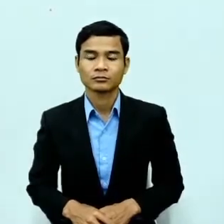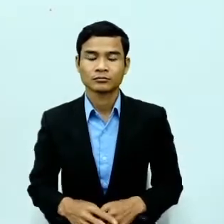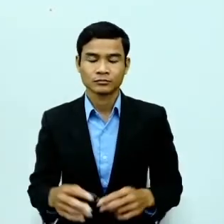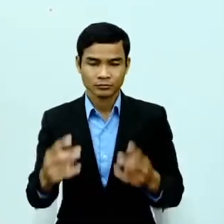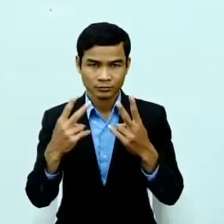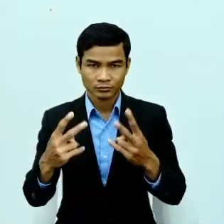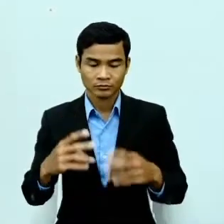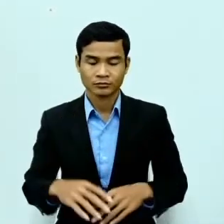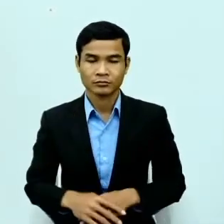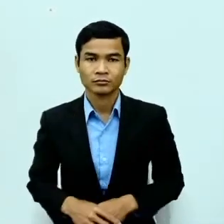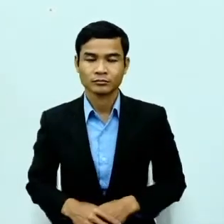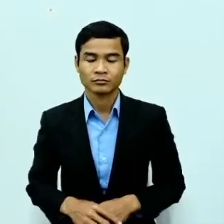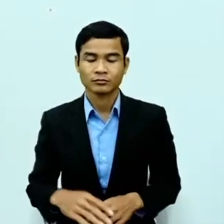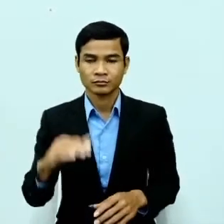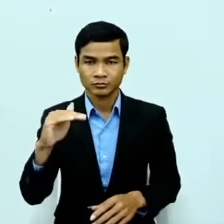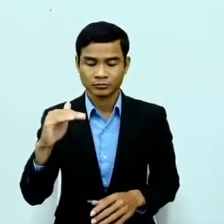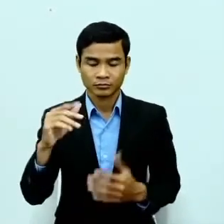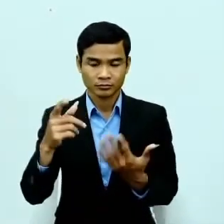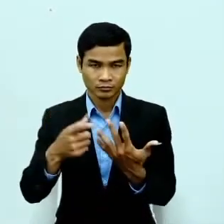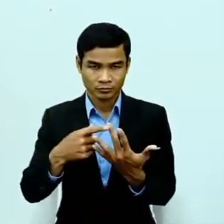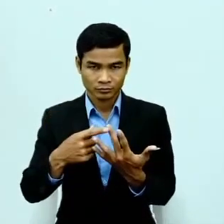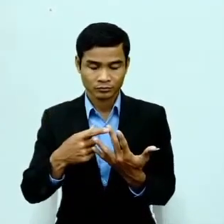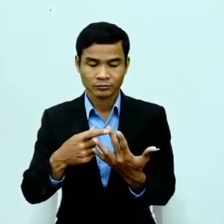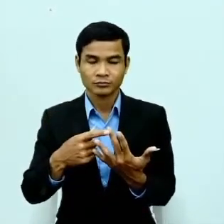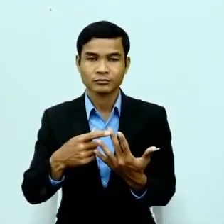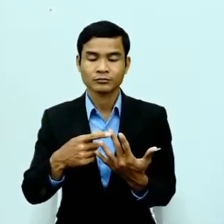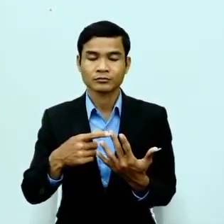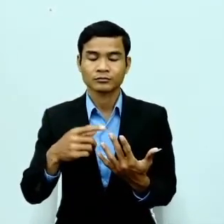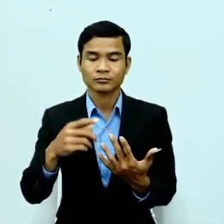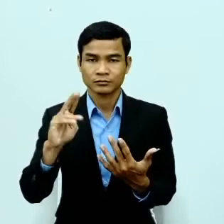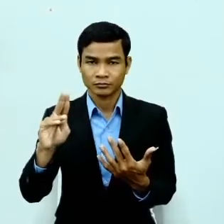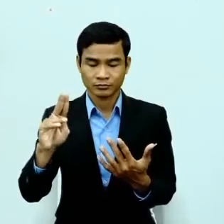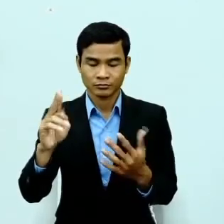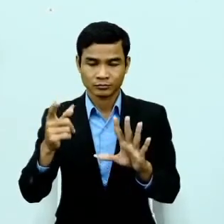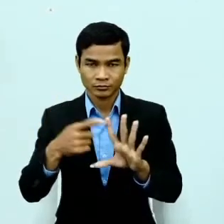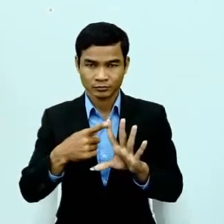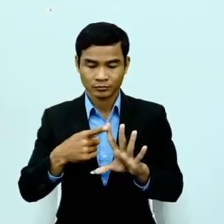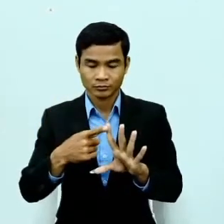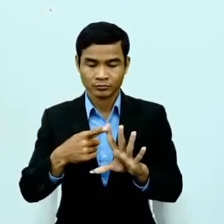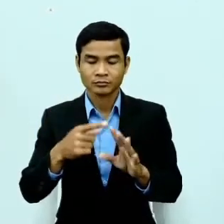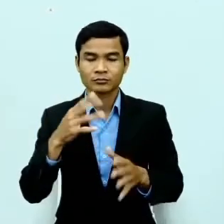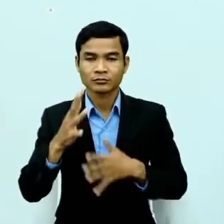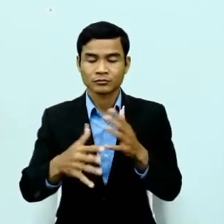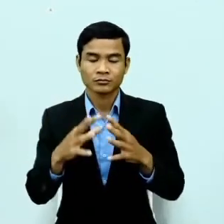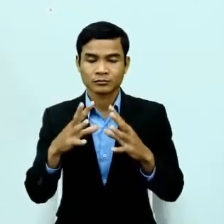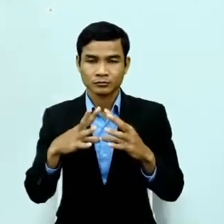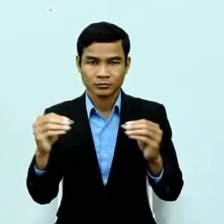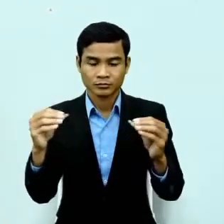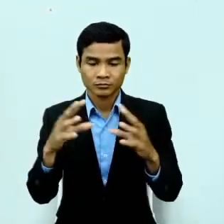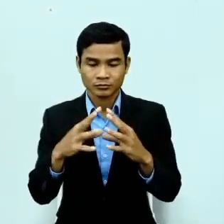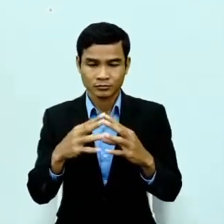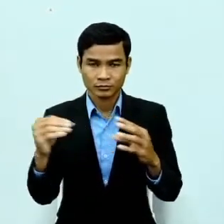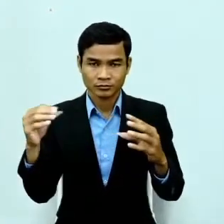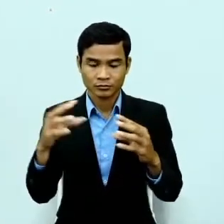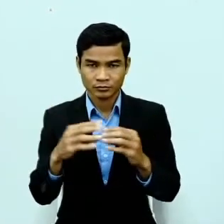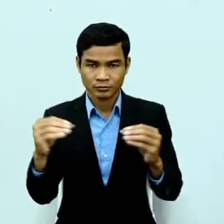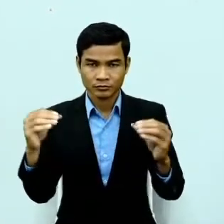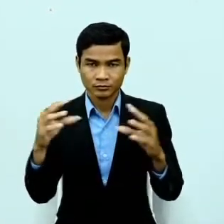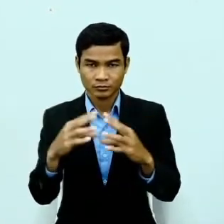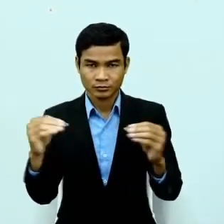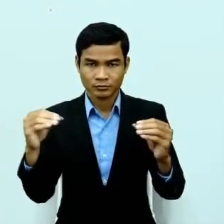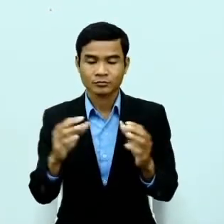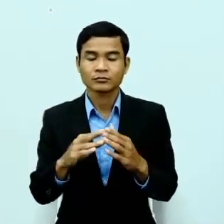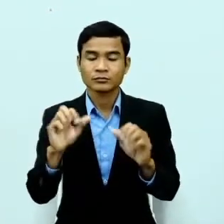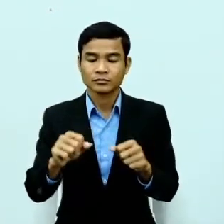tiếng toán so ấm sầm lo ấy lầy xăm lầy